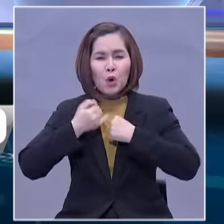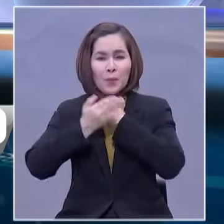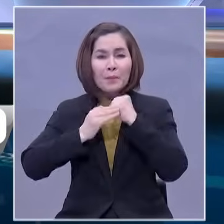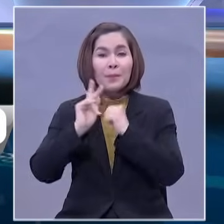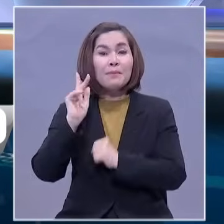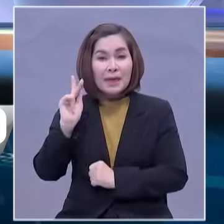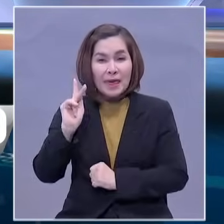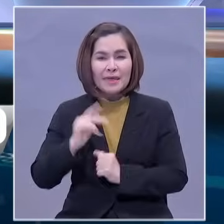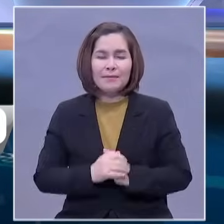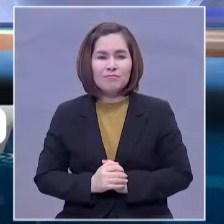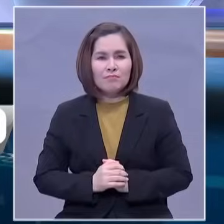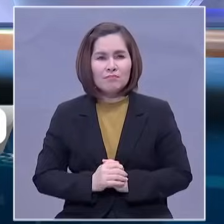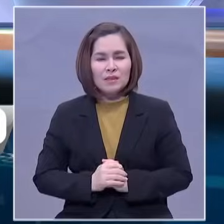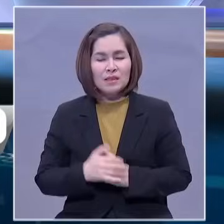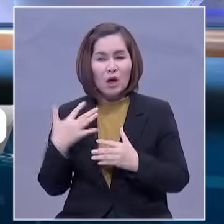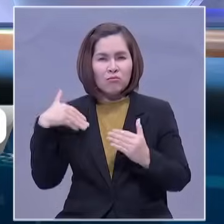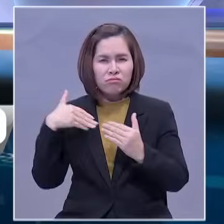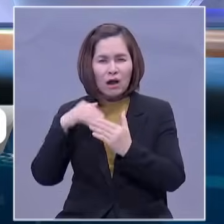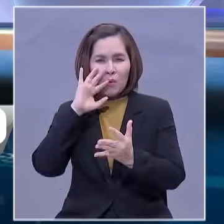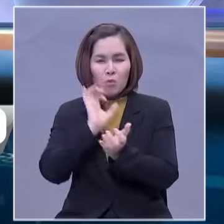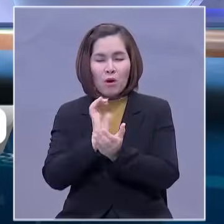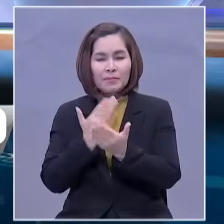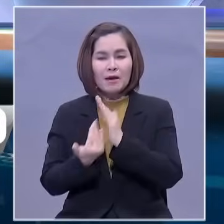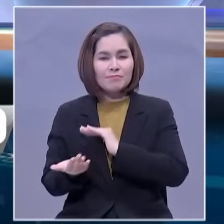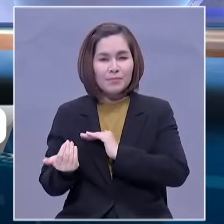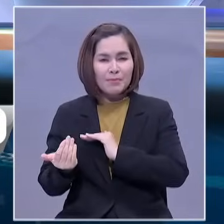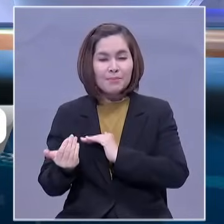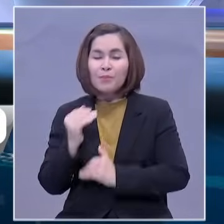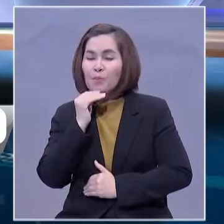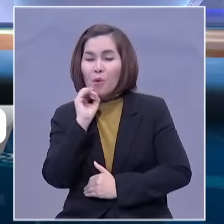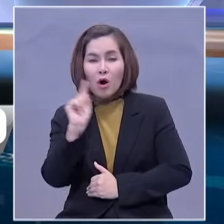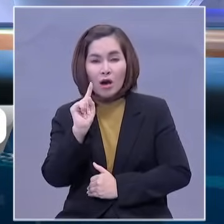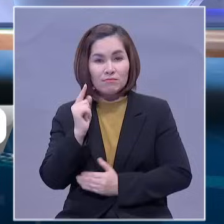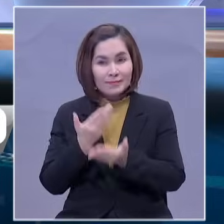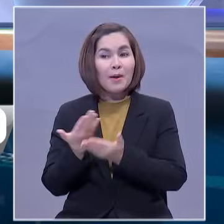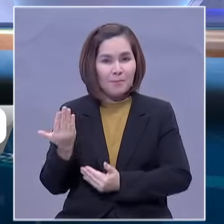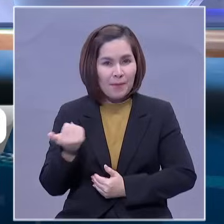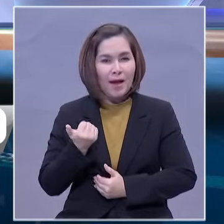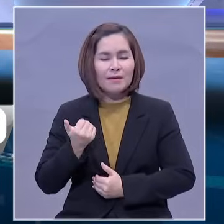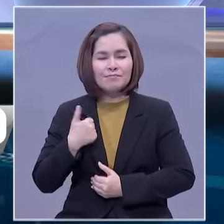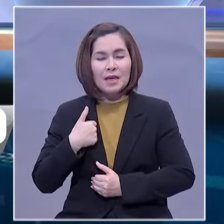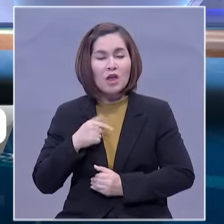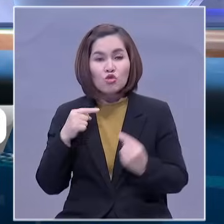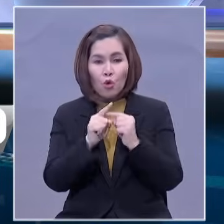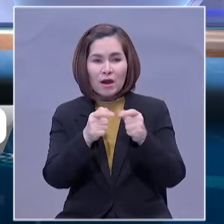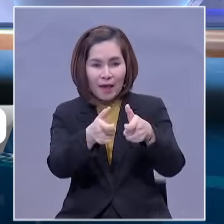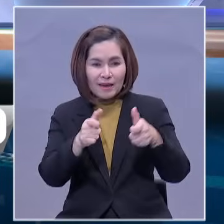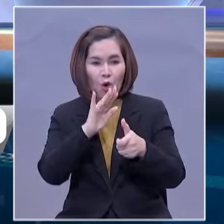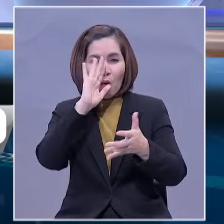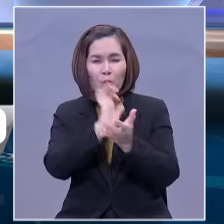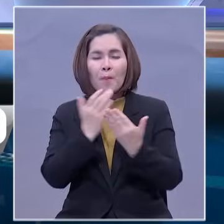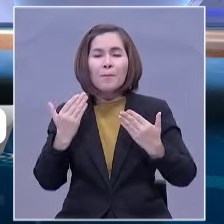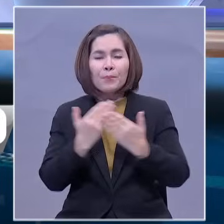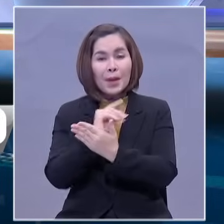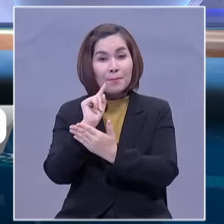มีการเหมือนกับเรียกรับทรัพย์จากเธอมีการรีดทรัพย์เธอโดยบอกว่าอ่ะเอาเงินมาเดี๋ยวจะเปลี่ยนสำนวนให้